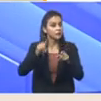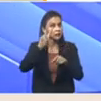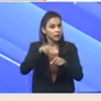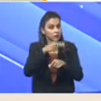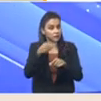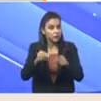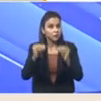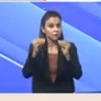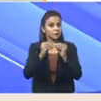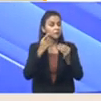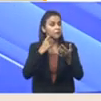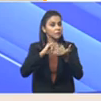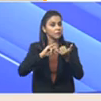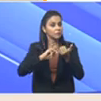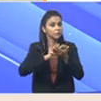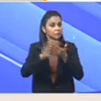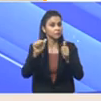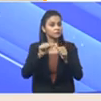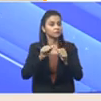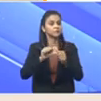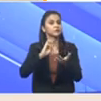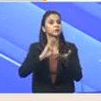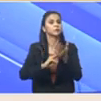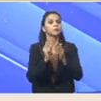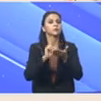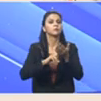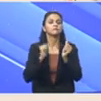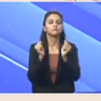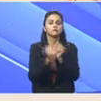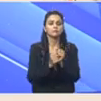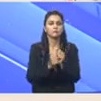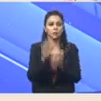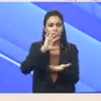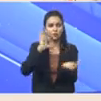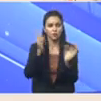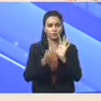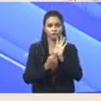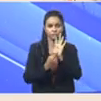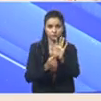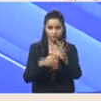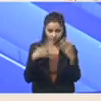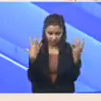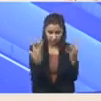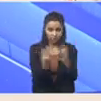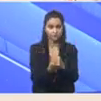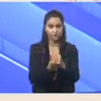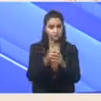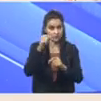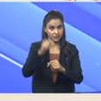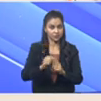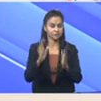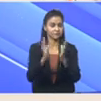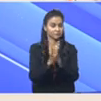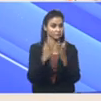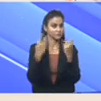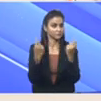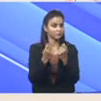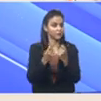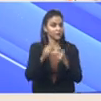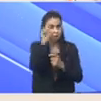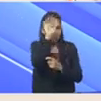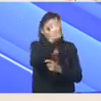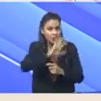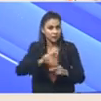#बिरसामुंडा150 के साथ दुनिया के सामने लाए। आइए एक साथ मिलकर इस उत्सव को भारत